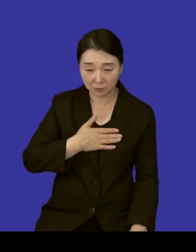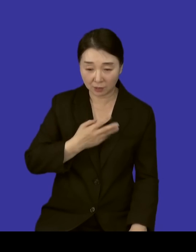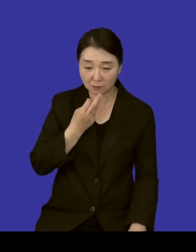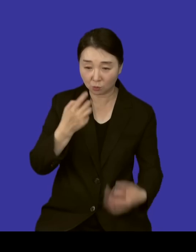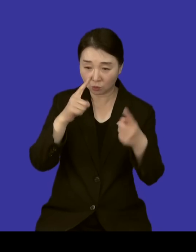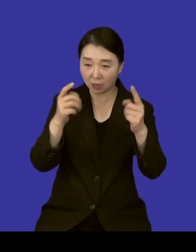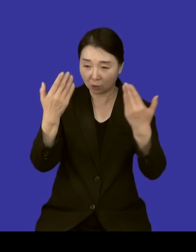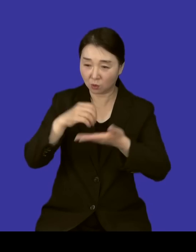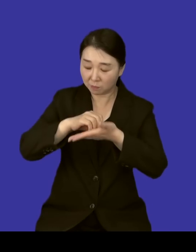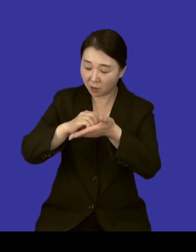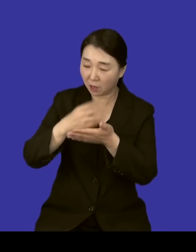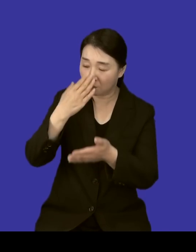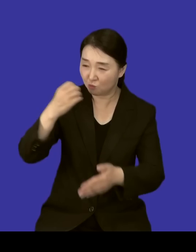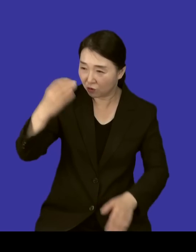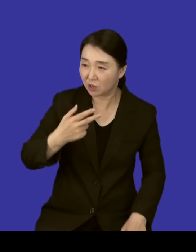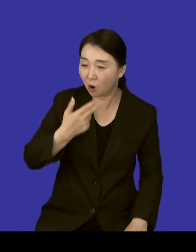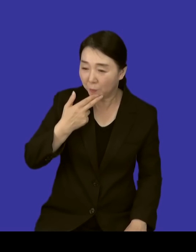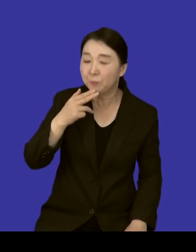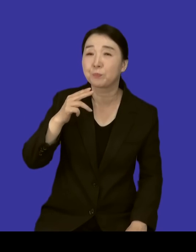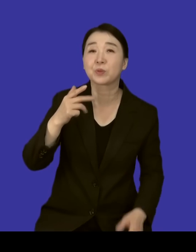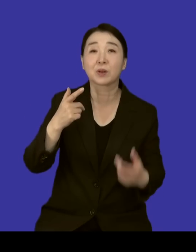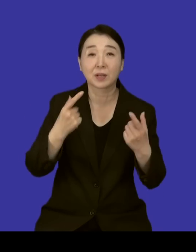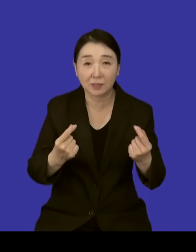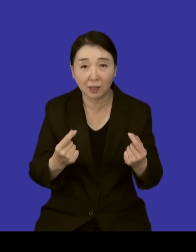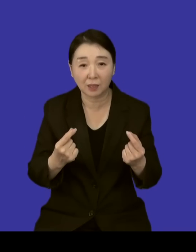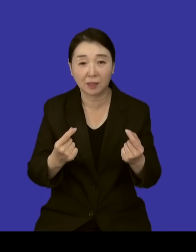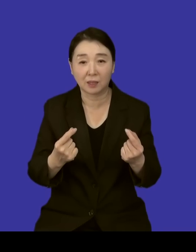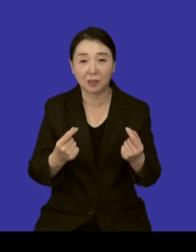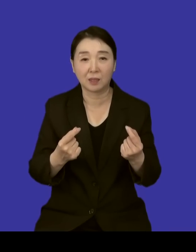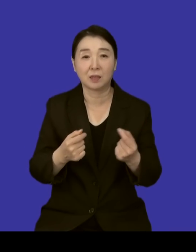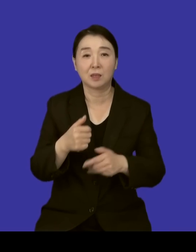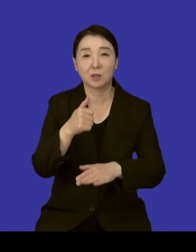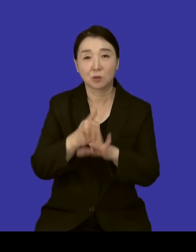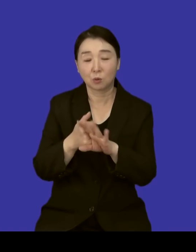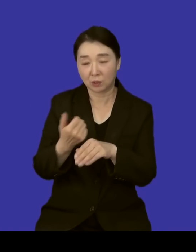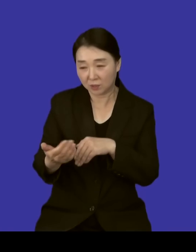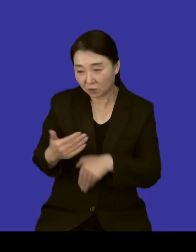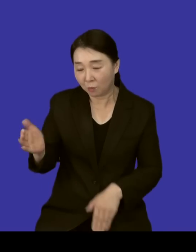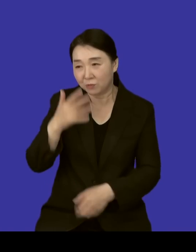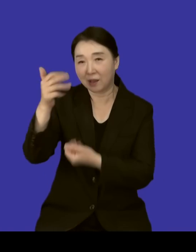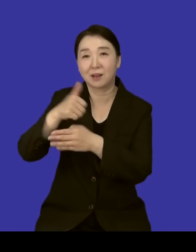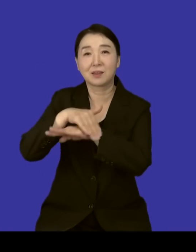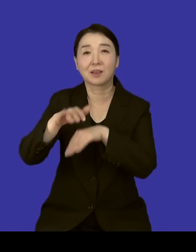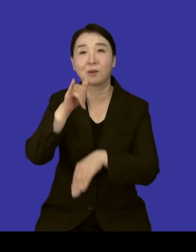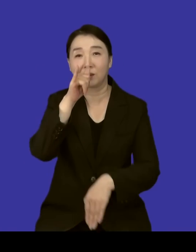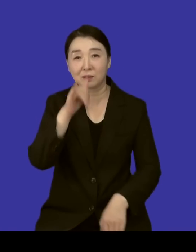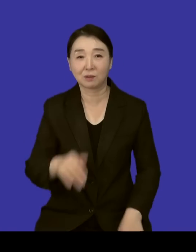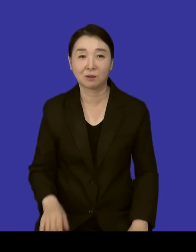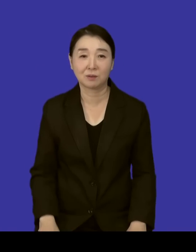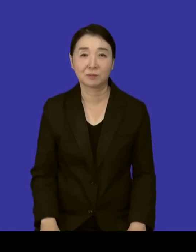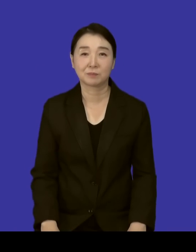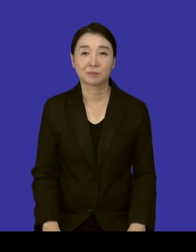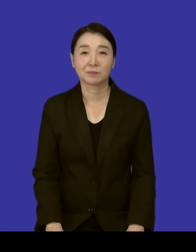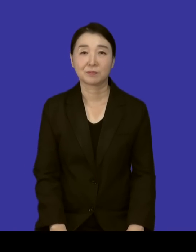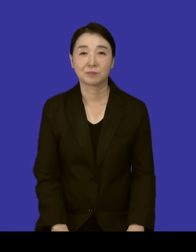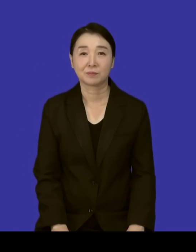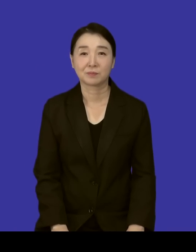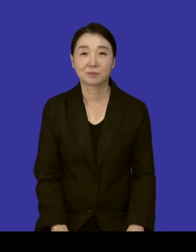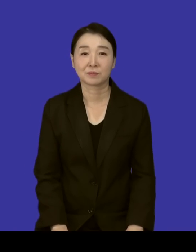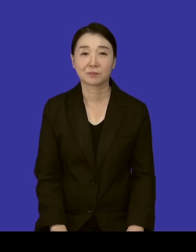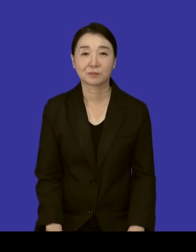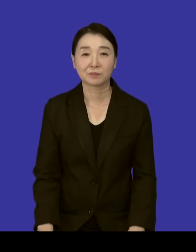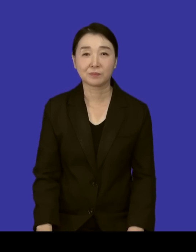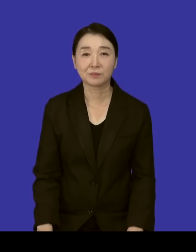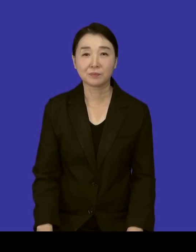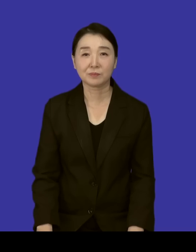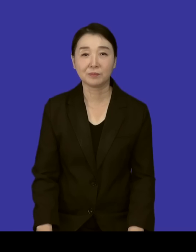덜 무시할까봐 예. 이게 만세전부터 하나님께서. 이게 컨셉이었구나. 예. 제가 갈 근본이 아닌데 예. 하여튼